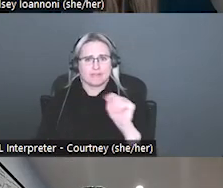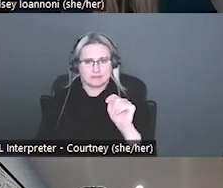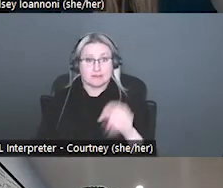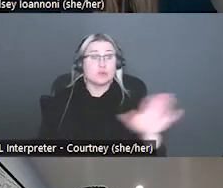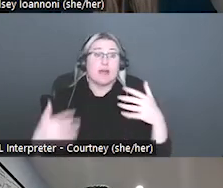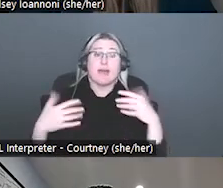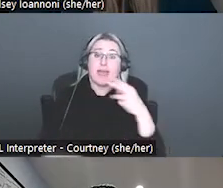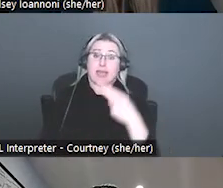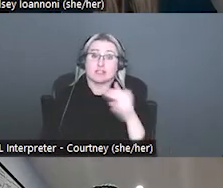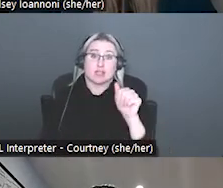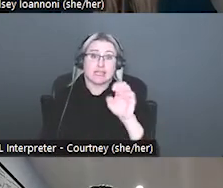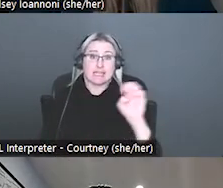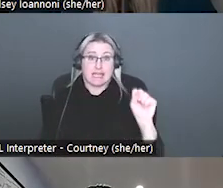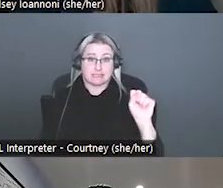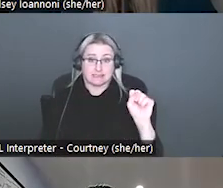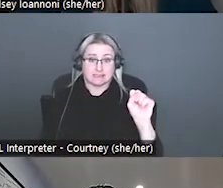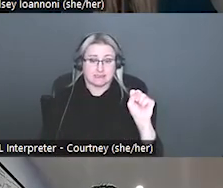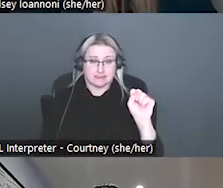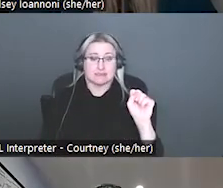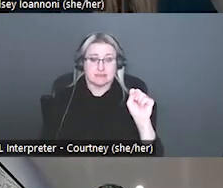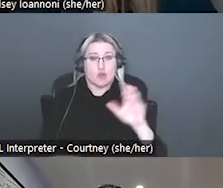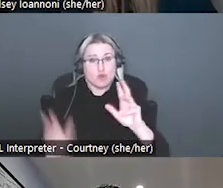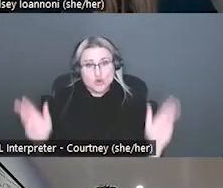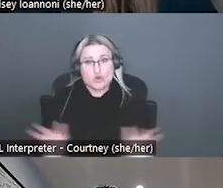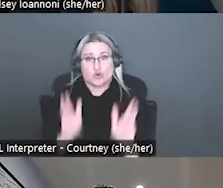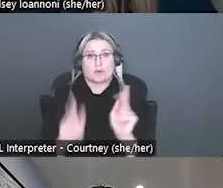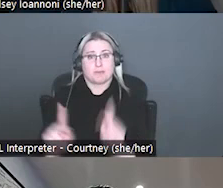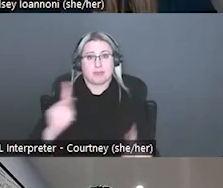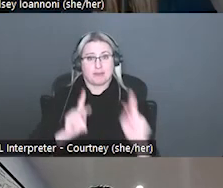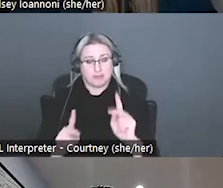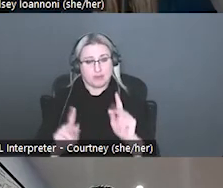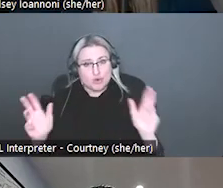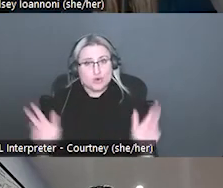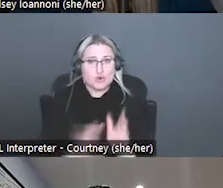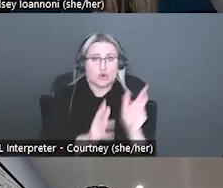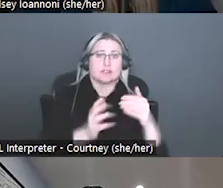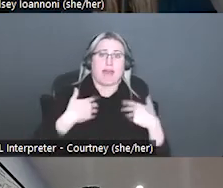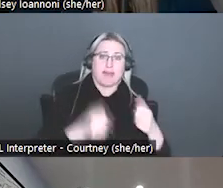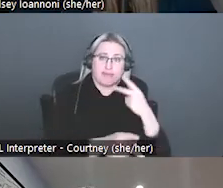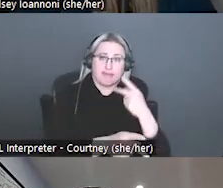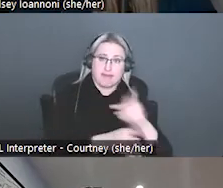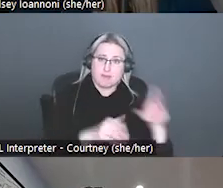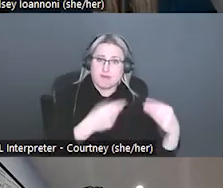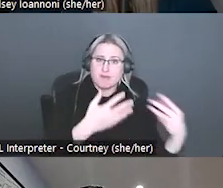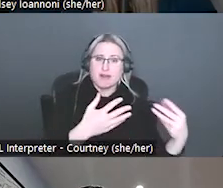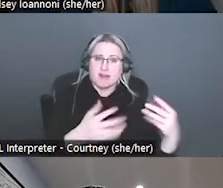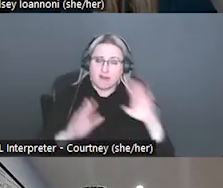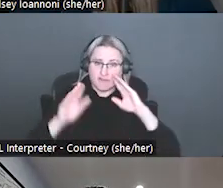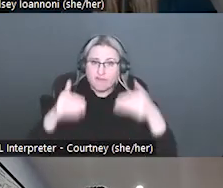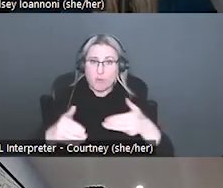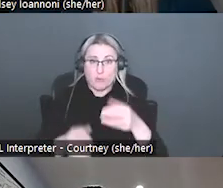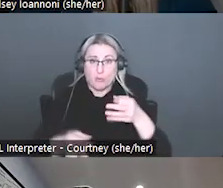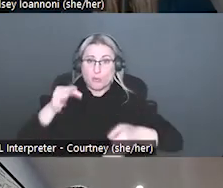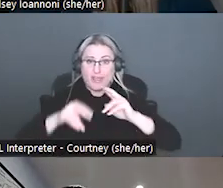les soins respectueux, en reconnaissant nos préjugés. Il s'agit d'une initiative qui encourage les praticiens, les patients à ne